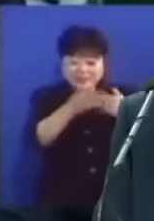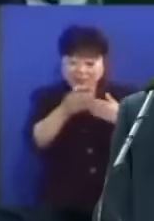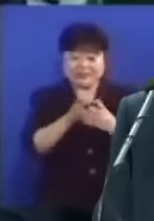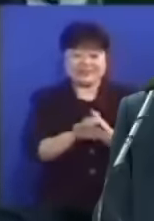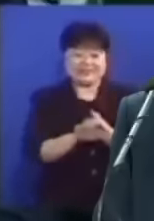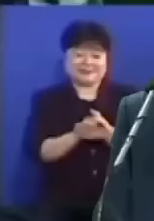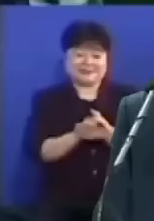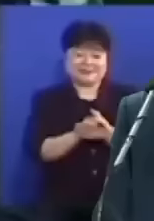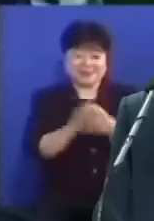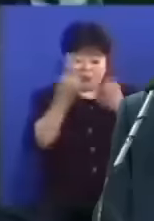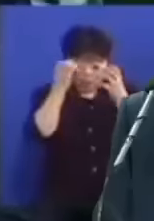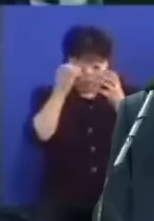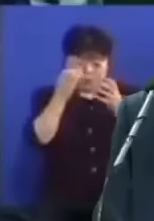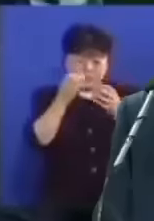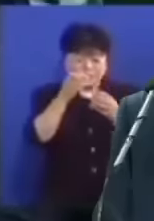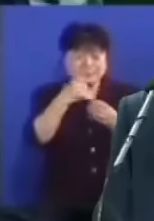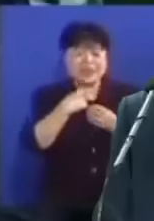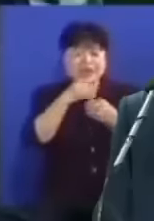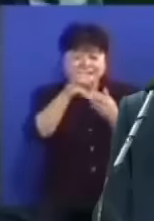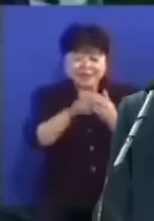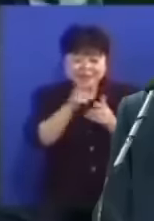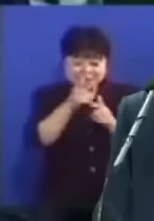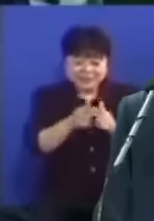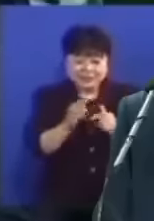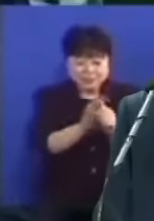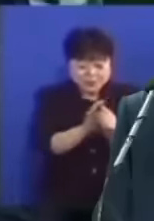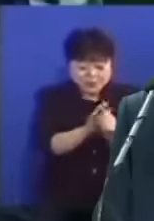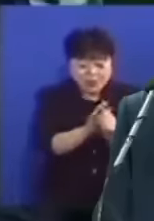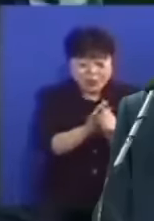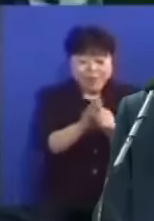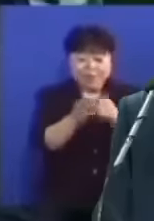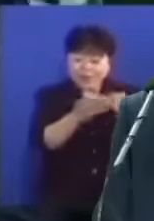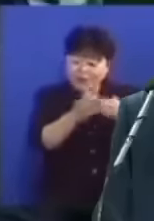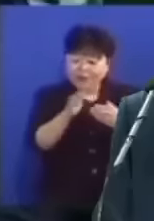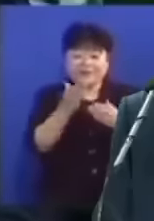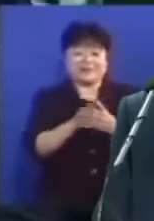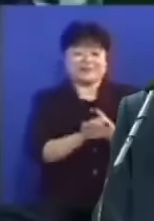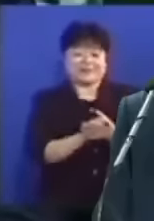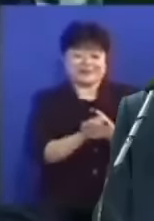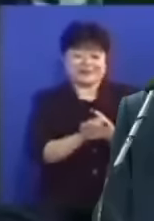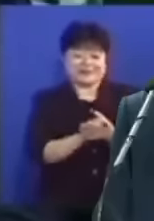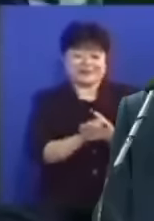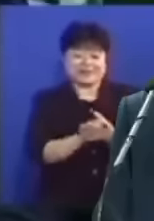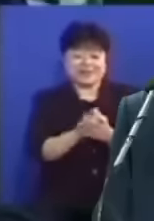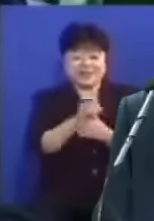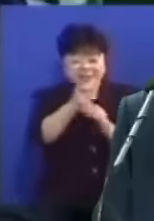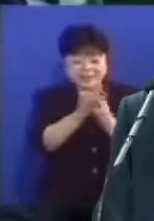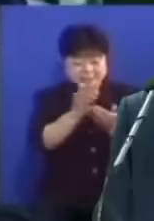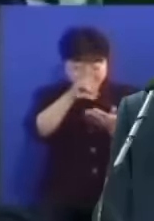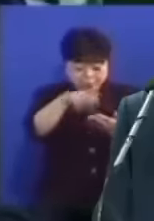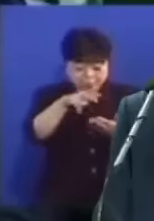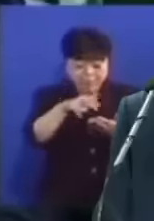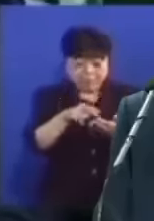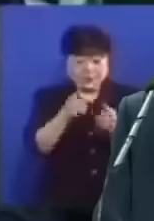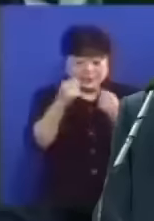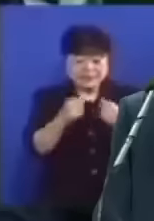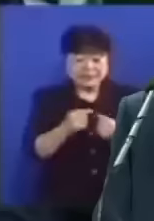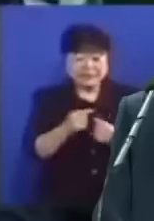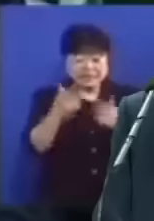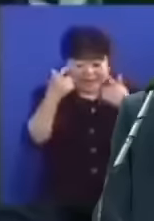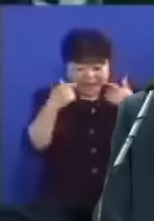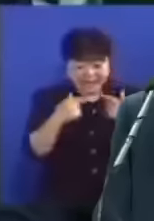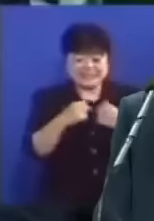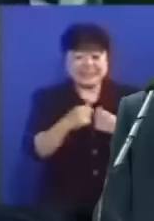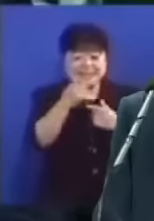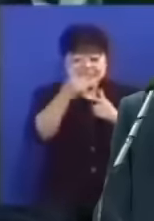것입니다. 고통스러울 때 예수님의 위로가 체험되는 것입니다. 성경에는 우리 산 자가